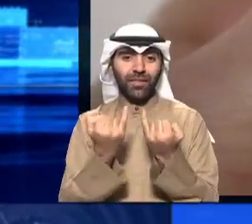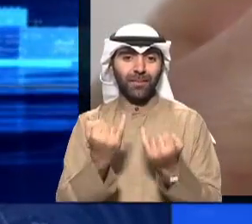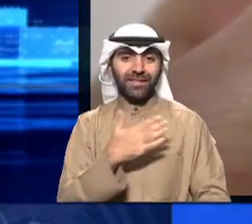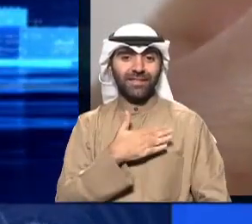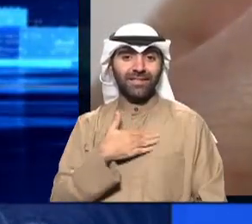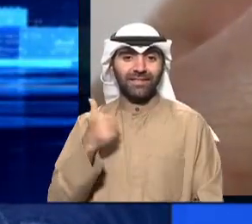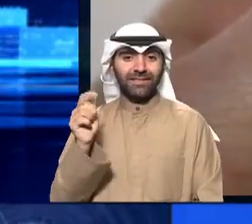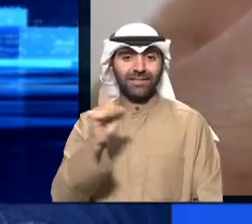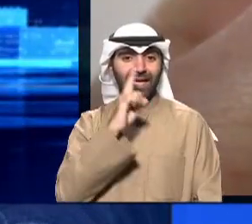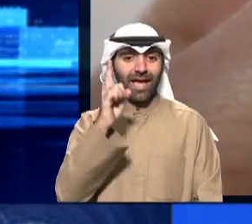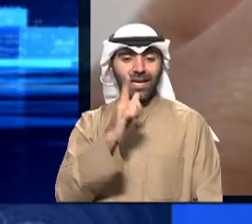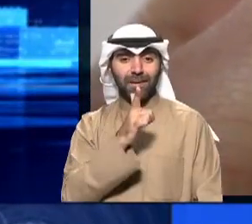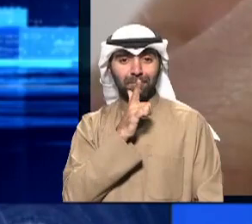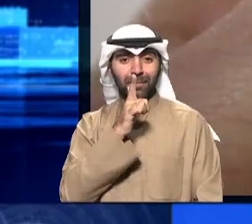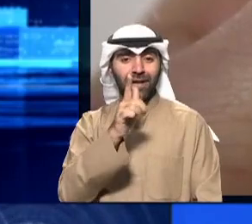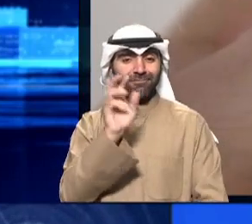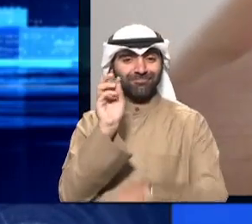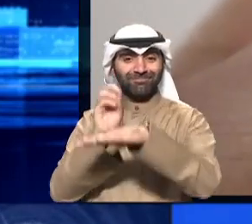وكدليل ولطمأنة